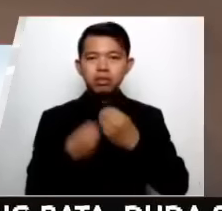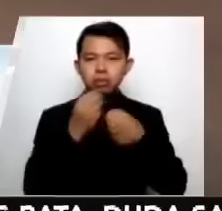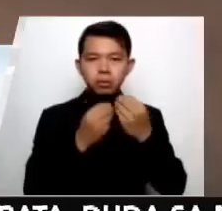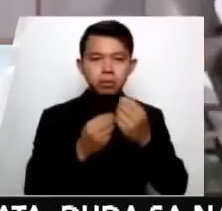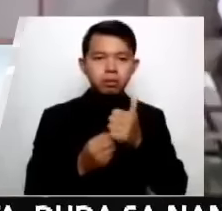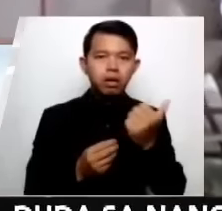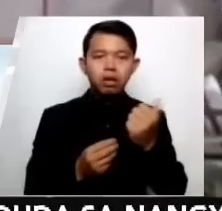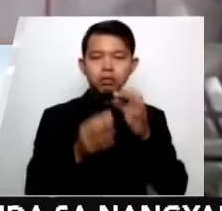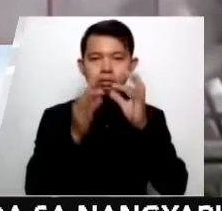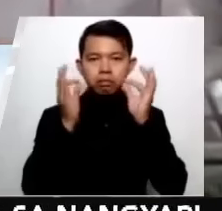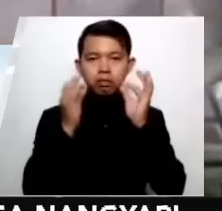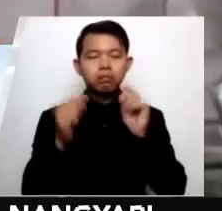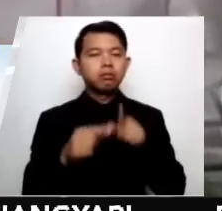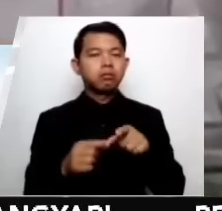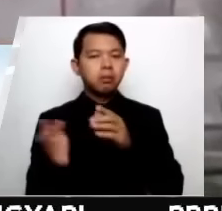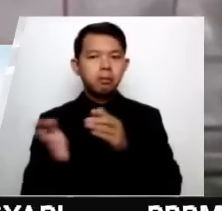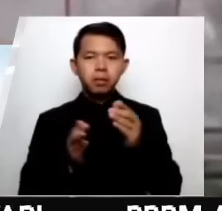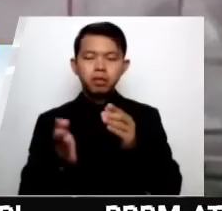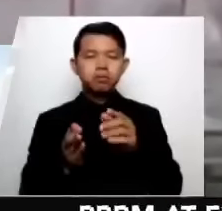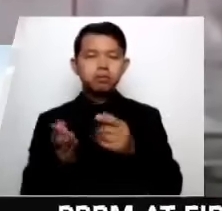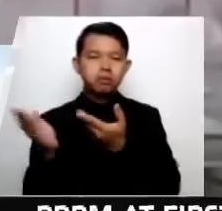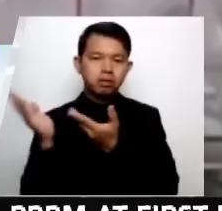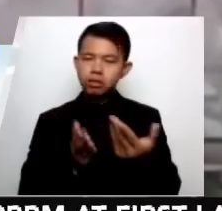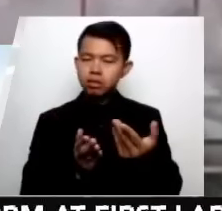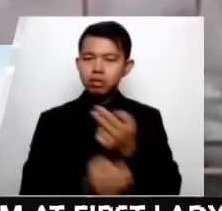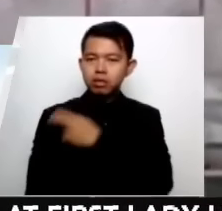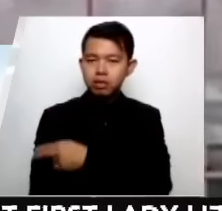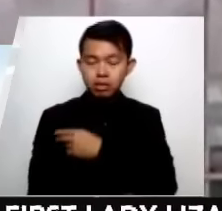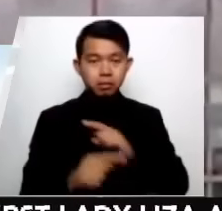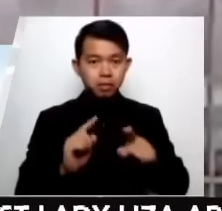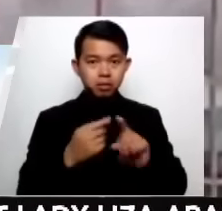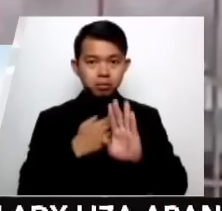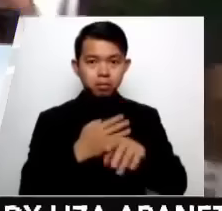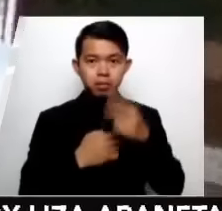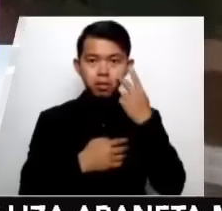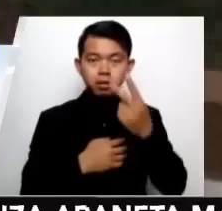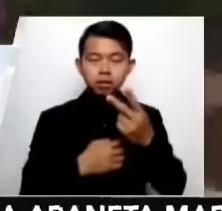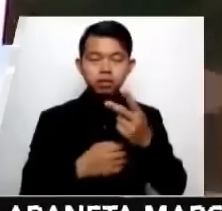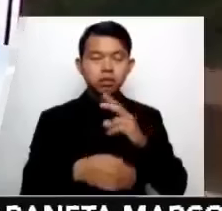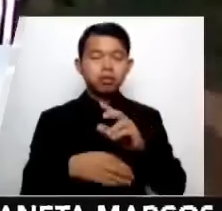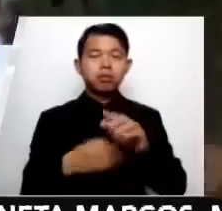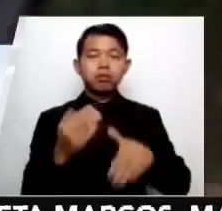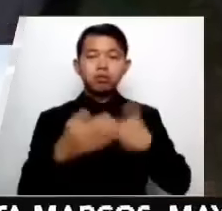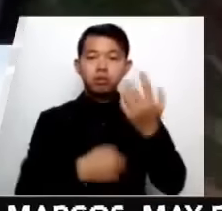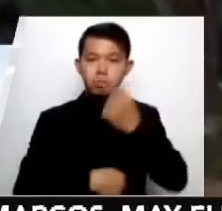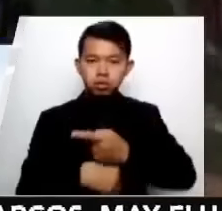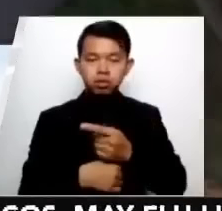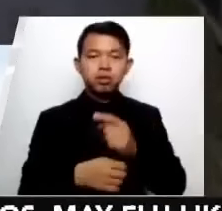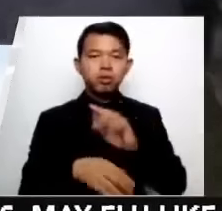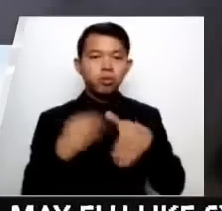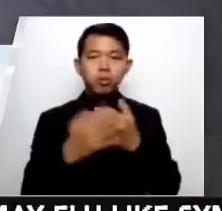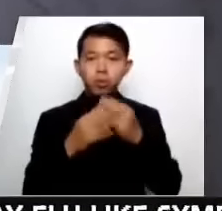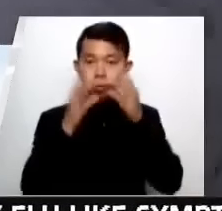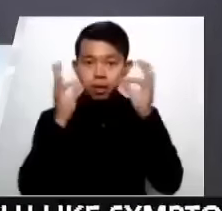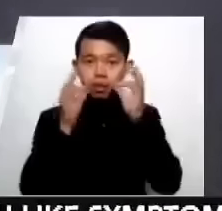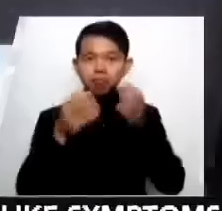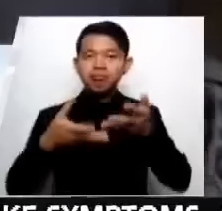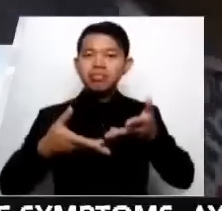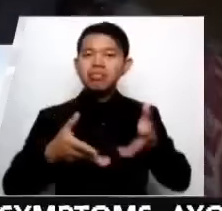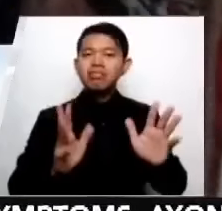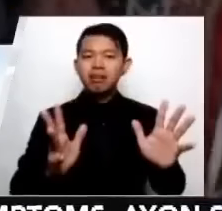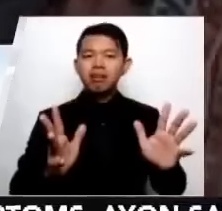shelter. Pero pinakawalan daw ang 20 pusa kinabukasan. giit ng barangay, 2 beses daw